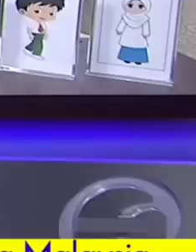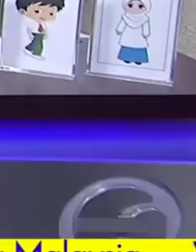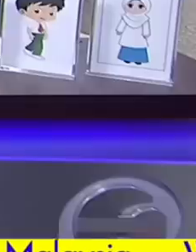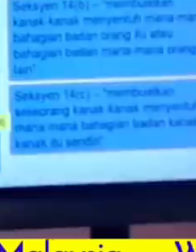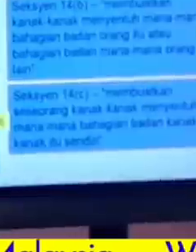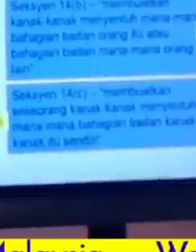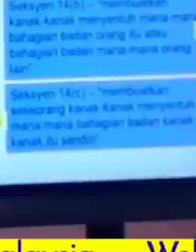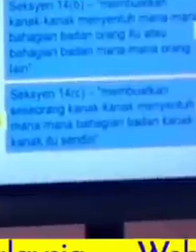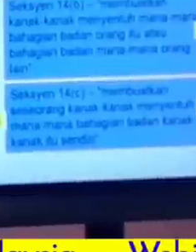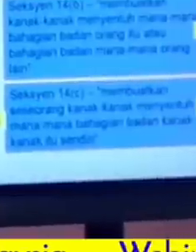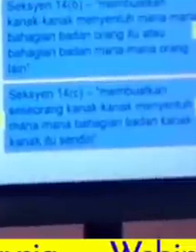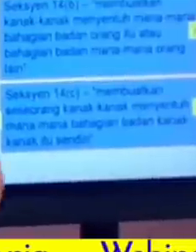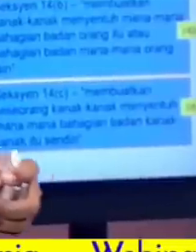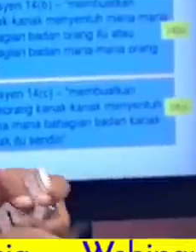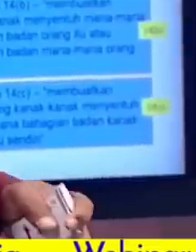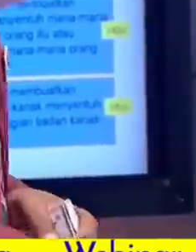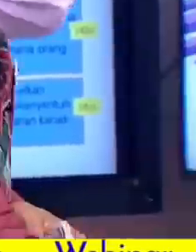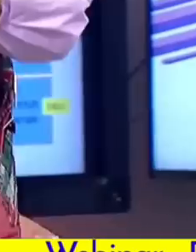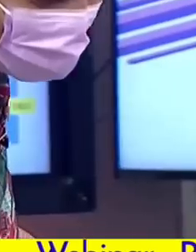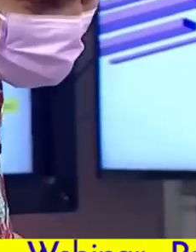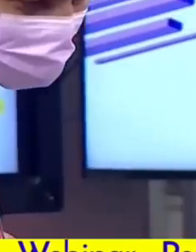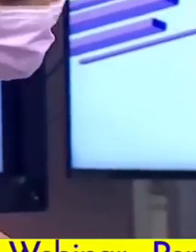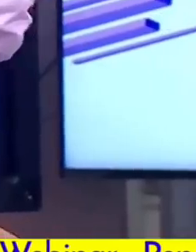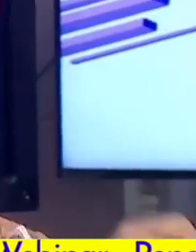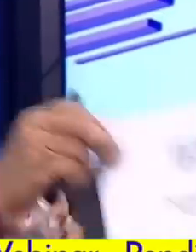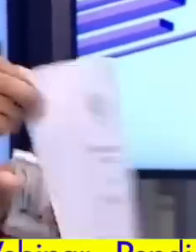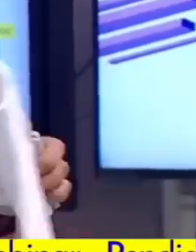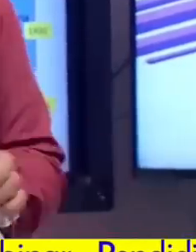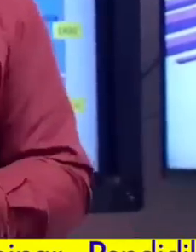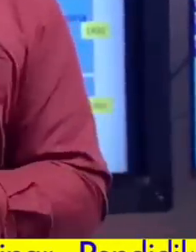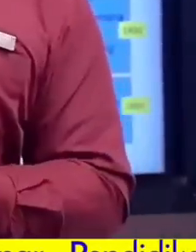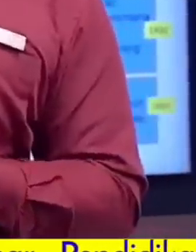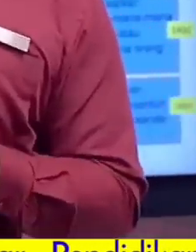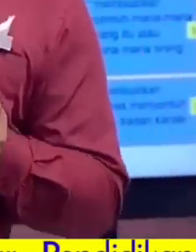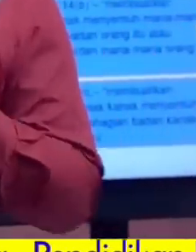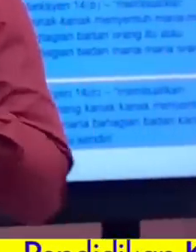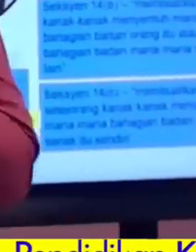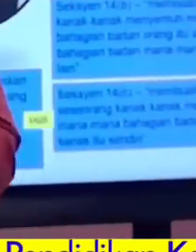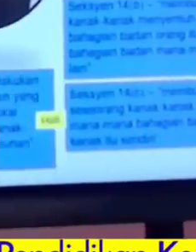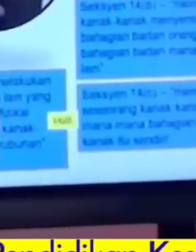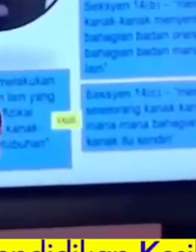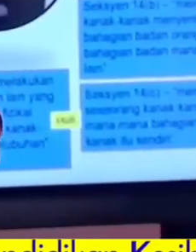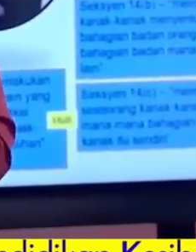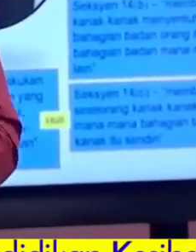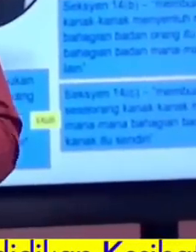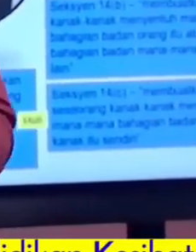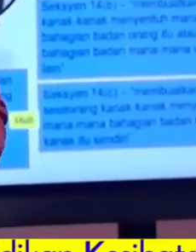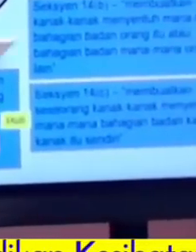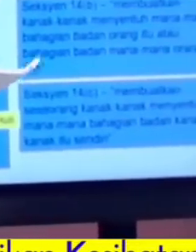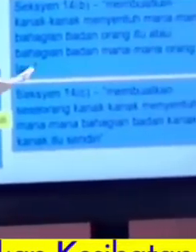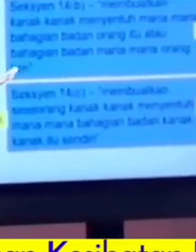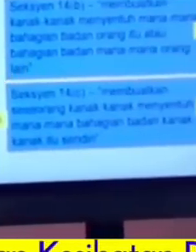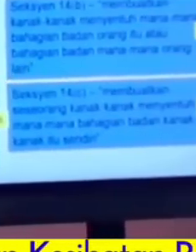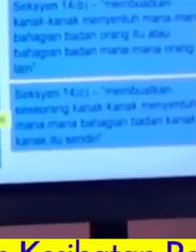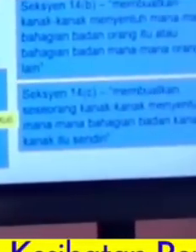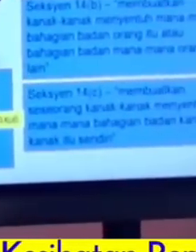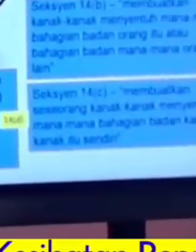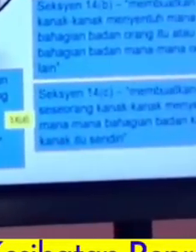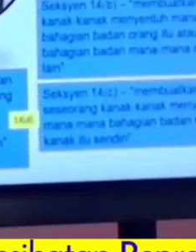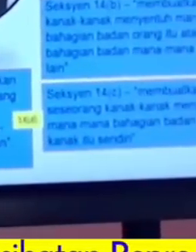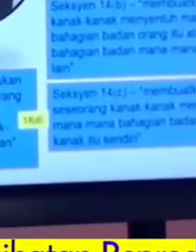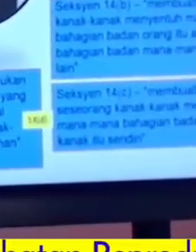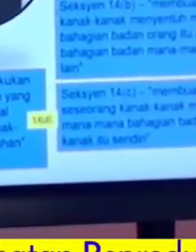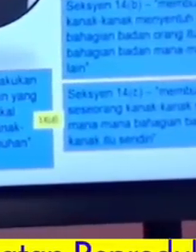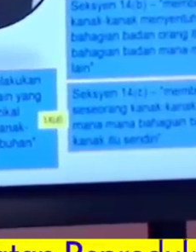bila kita membicarakan tentang Amang Seksual itu tidak terlepas untuk membicarakan tentang undang-undang yaitu undang-undang